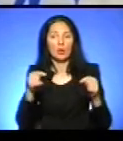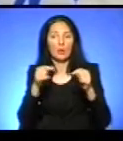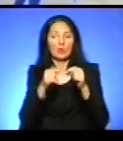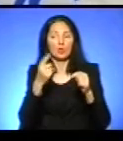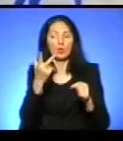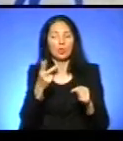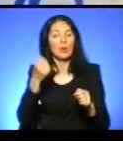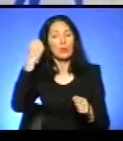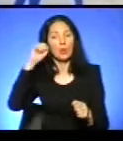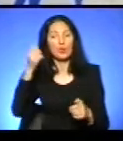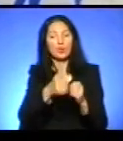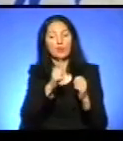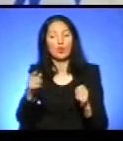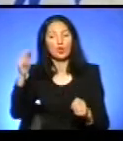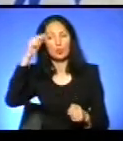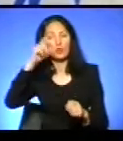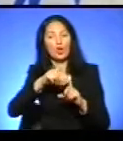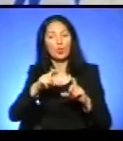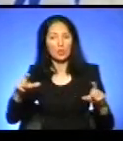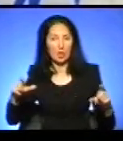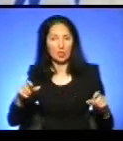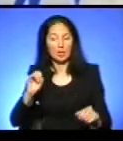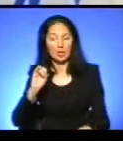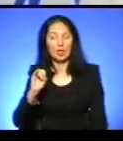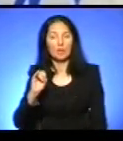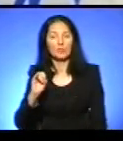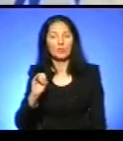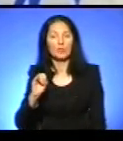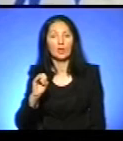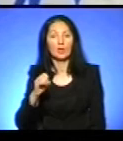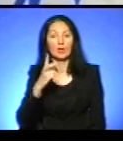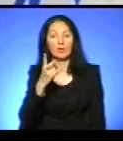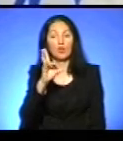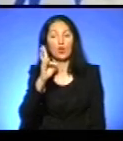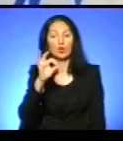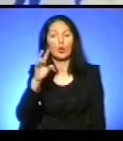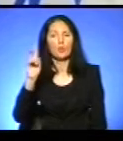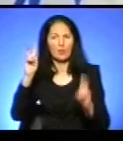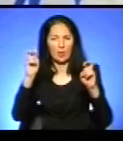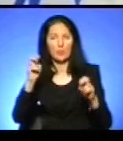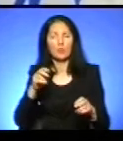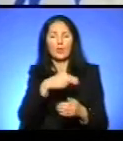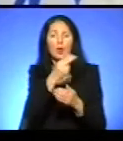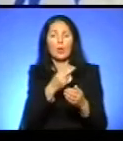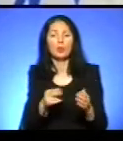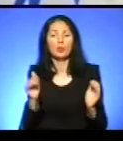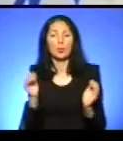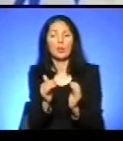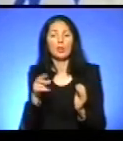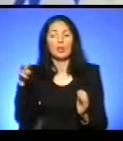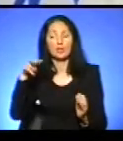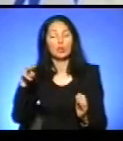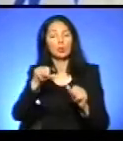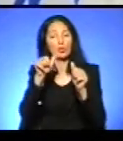кожному навчальному закладі і в 2 номінаціях – це малюнок і малі літературні форми. І